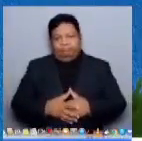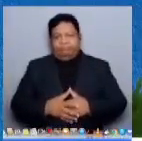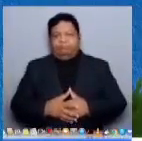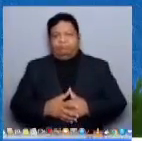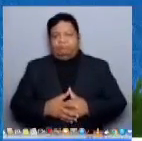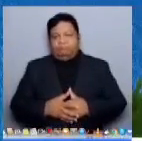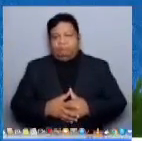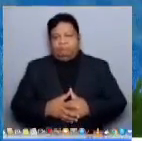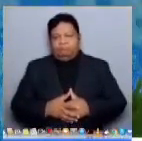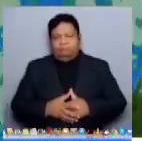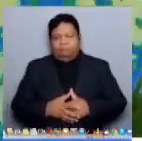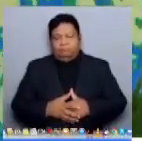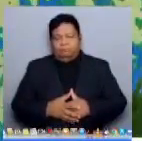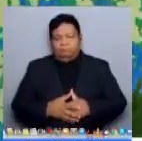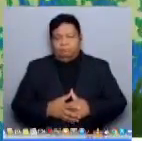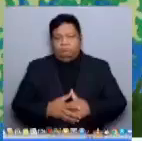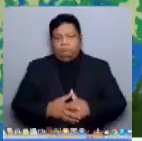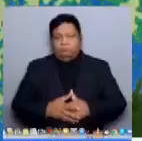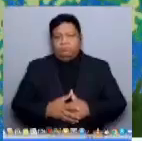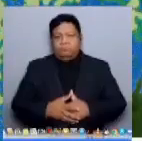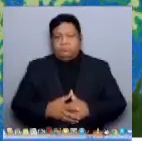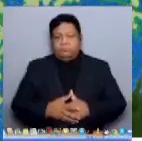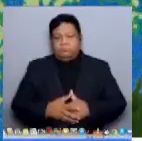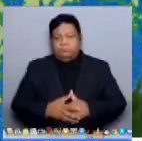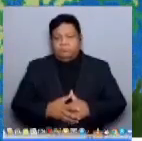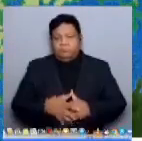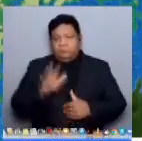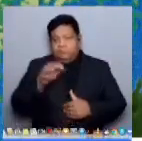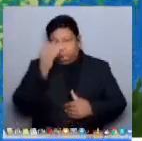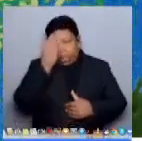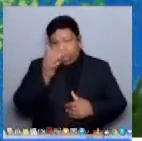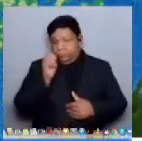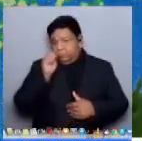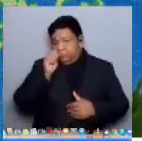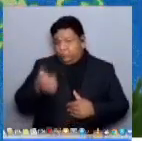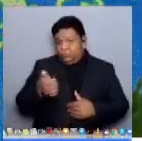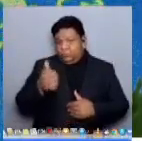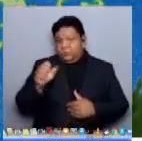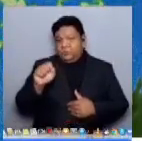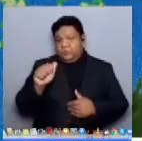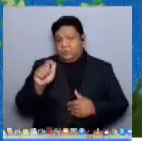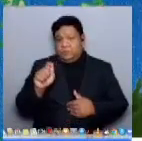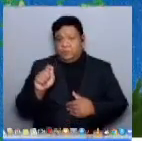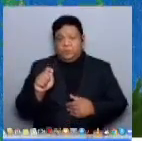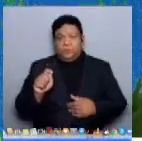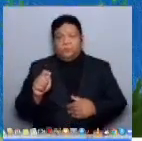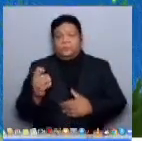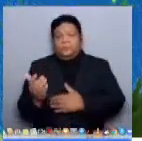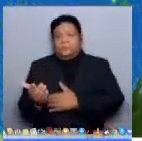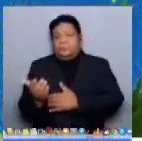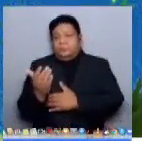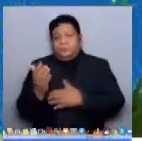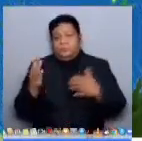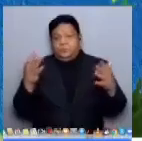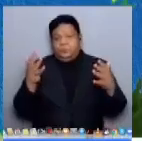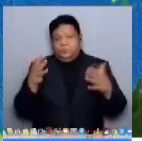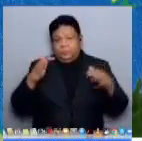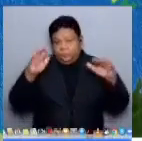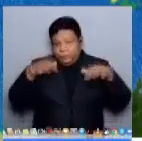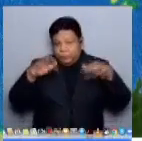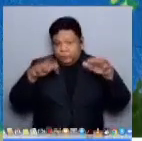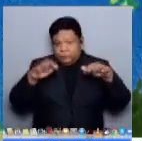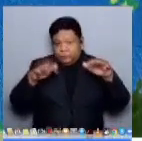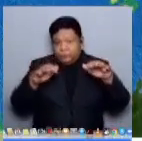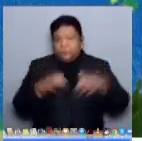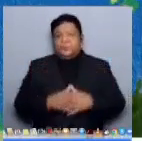mga baha at landslide. Pero bukas, Sabado, wala pa rin ulan sa Visayas at Mindanao sa hapo, sa umaga. Pero sa